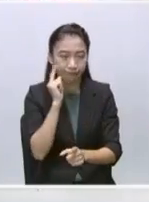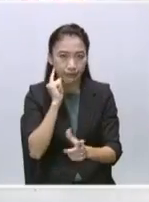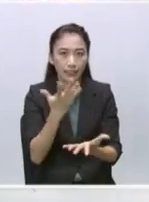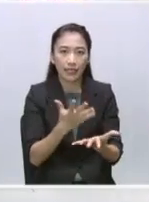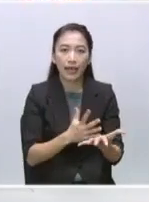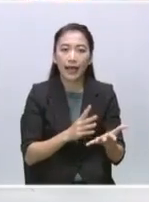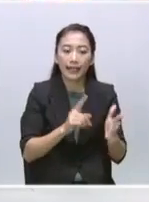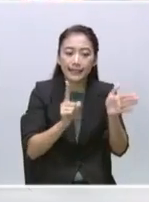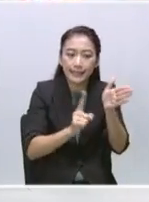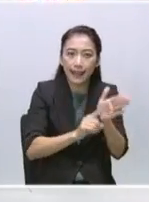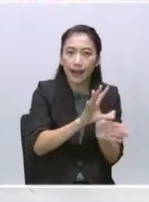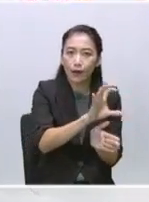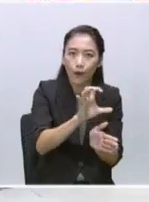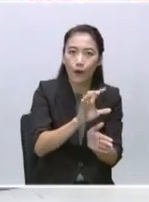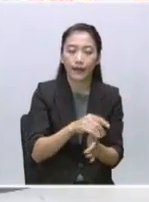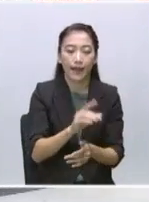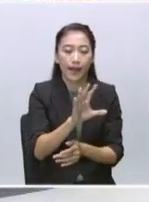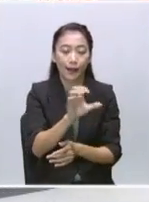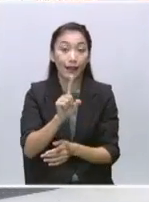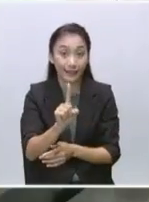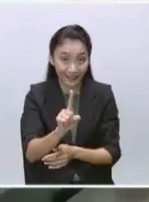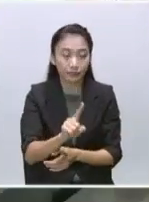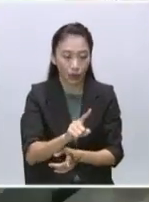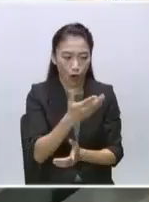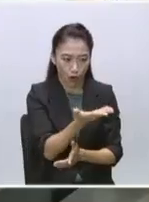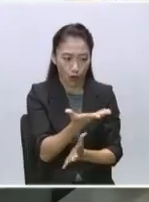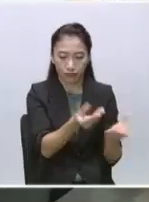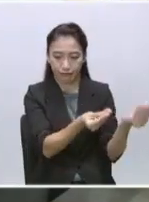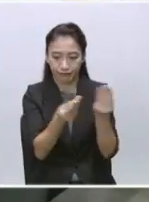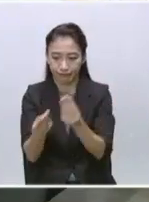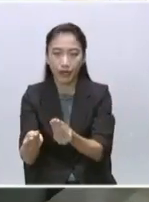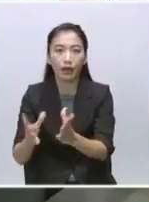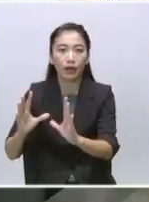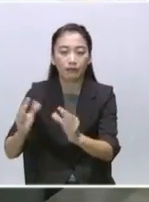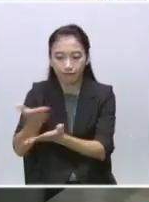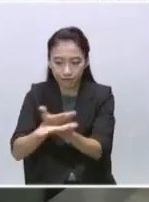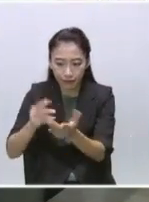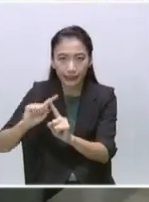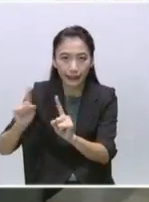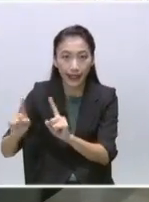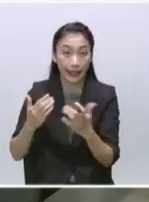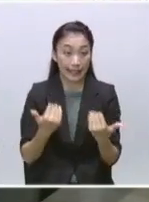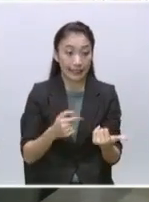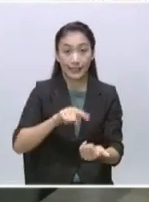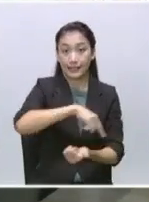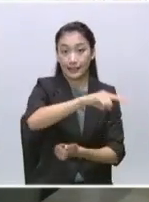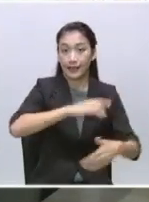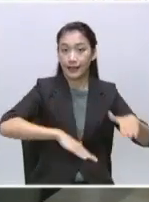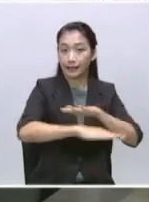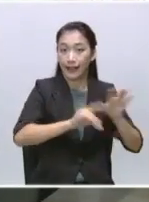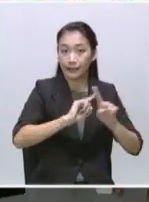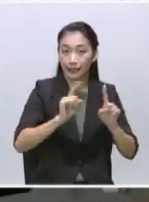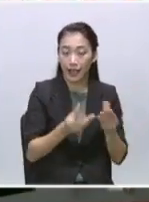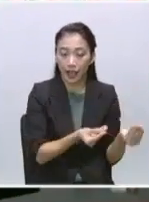500และ501จากสำนักงานเลขาธิการสภาผู้แทนราษฎรครับและขณะนี้เอกสารกล่าวก็ได้ส่งถึงศาลรัฐธร